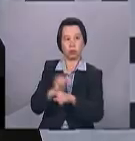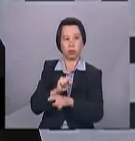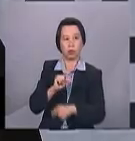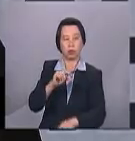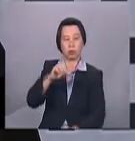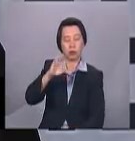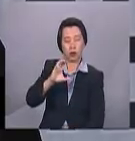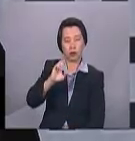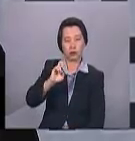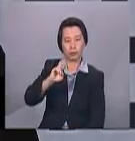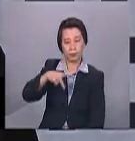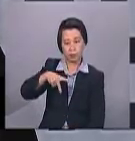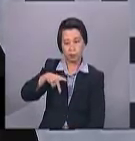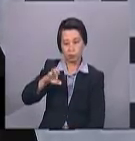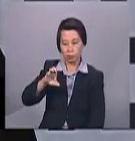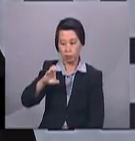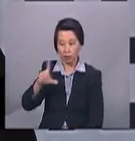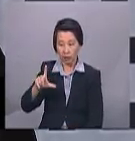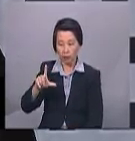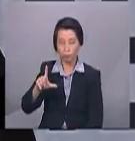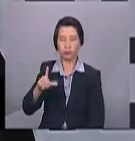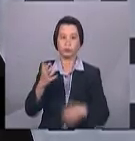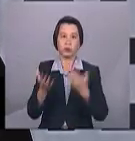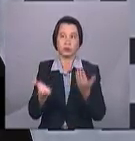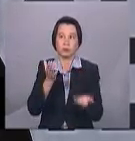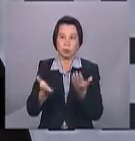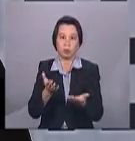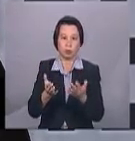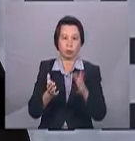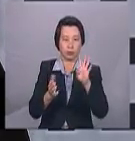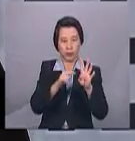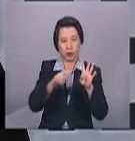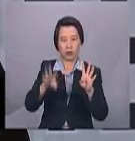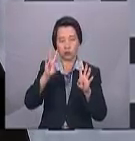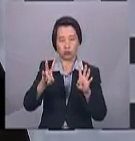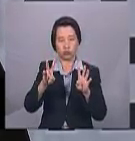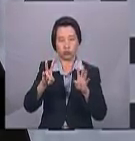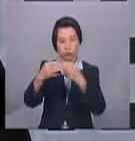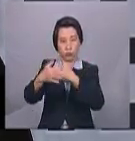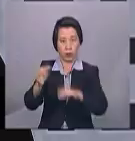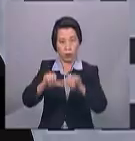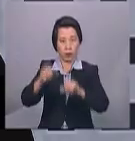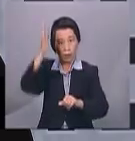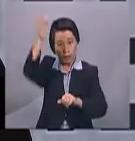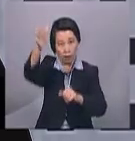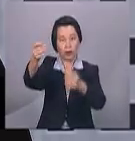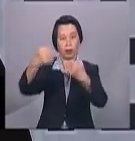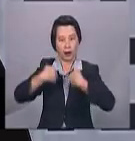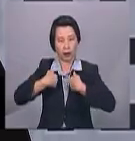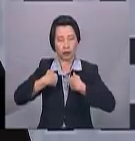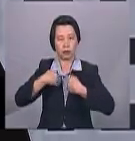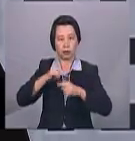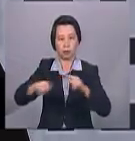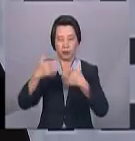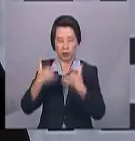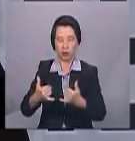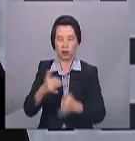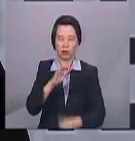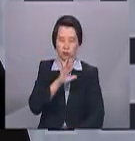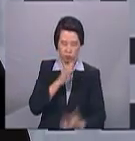RT-PCR, iaitu mungkin dalam 47 makmal akan datang minggu depan, tapi setakat ini lah